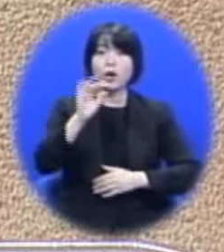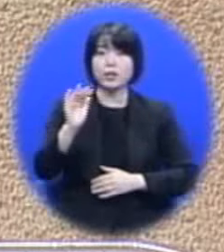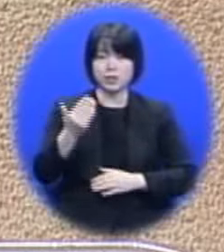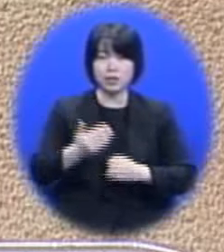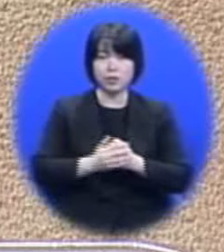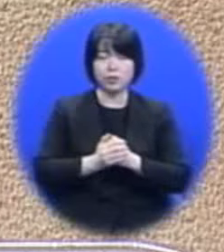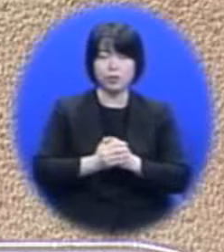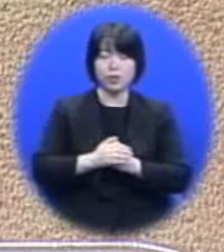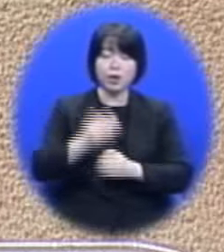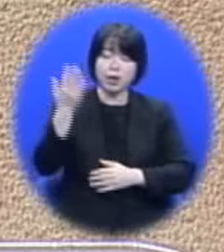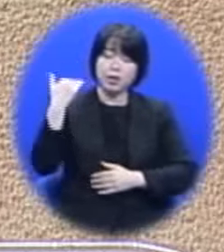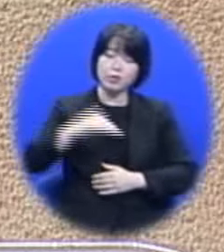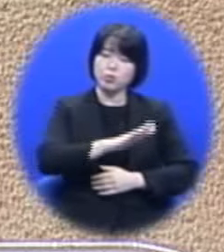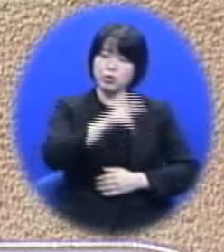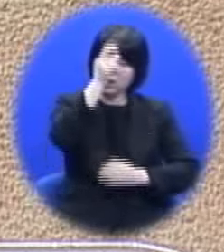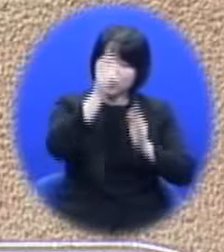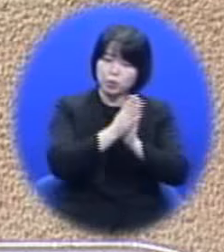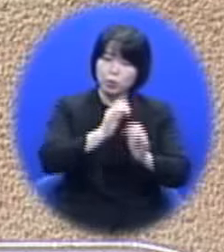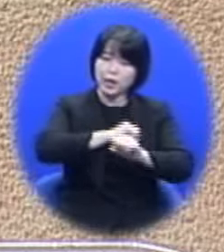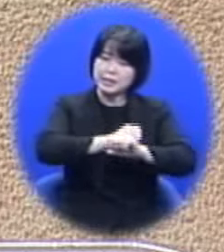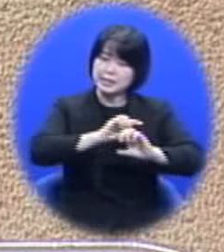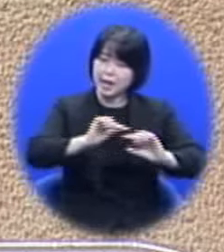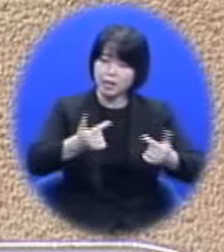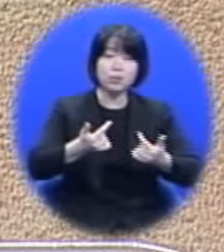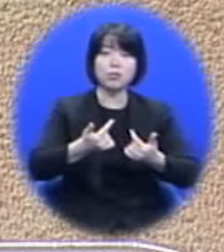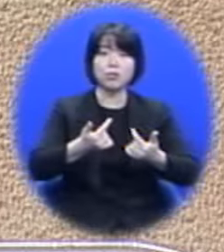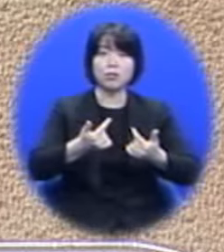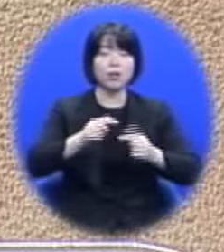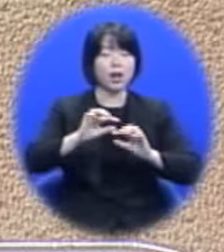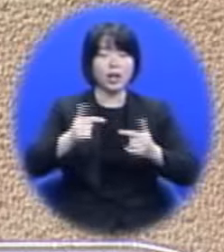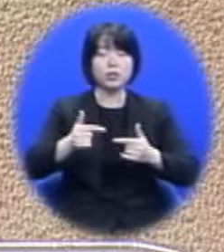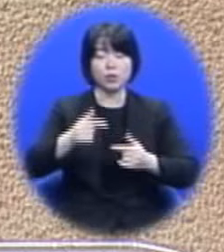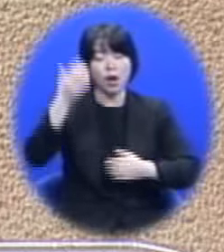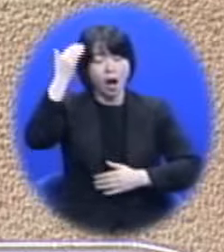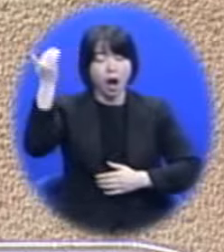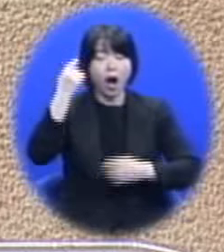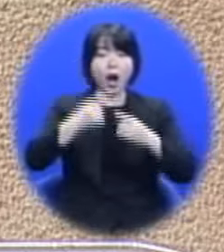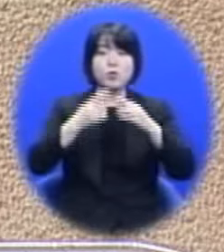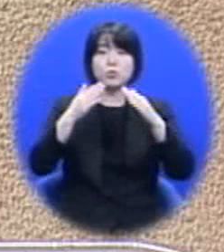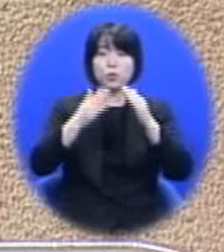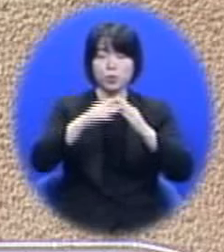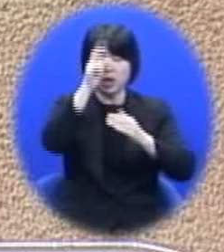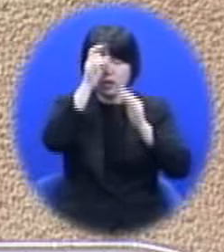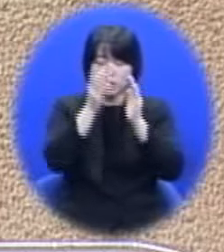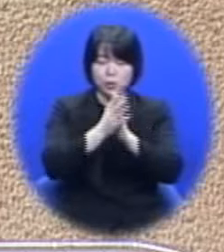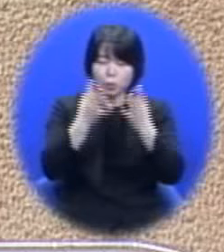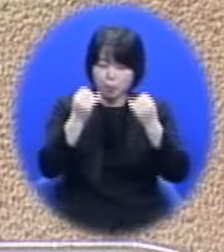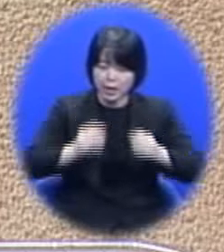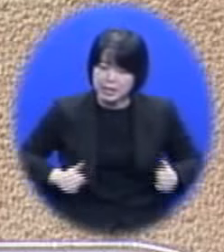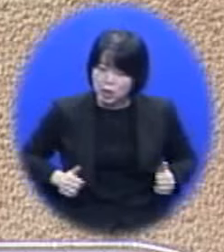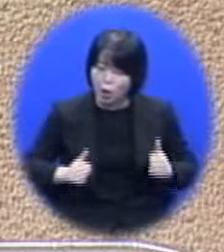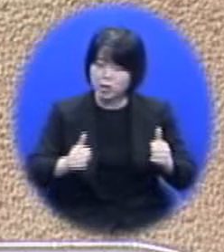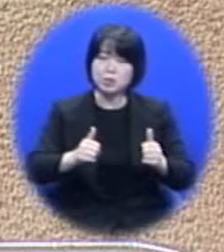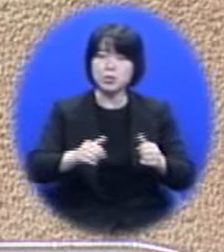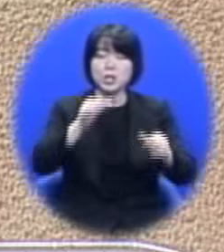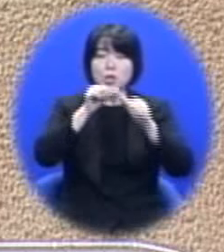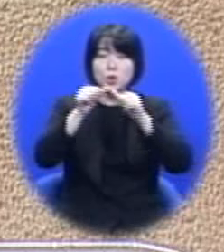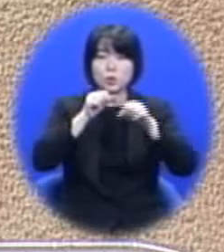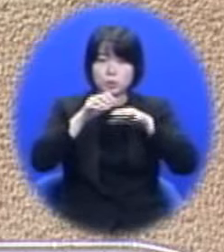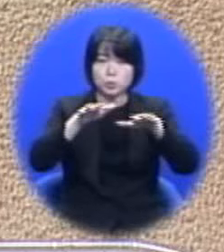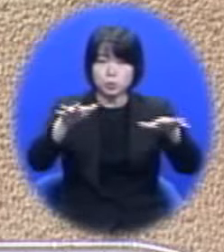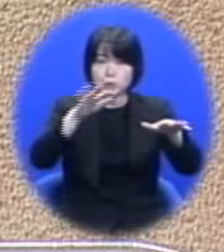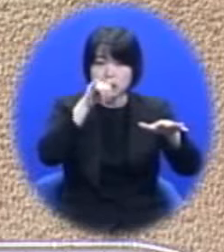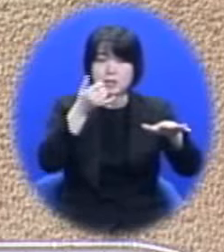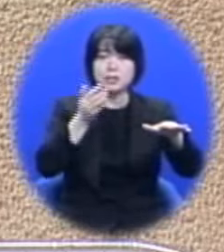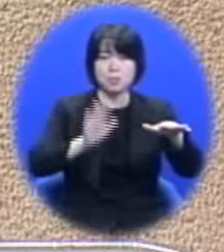그동안에 기도를 안 한 것도 아니고 한국 교회는 기도 많이 하기로 열심히 있는 교회로 소문나 있지만 기도에